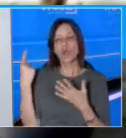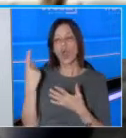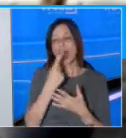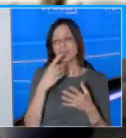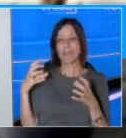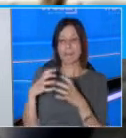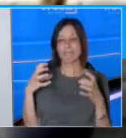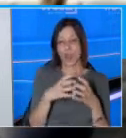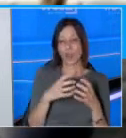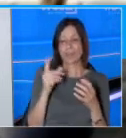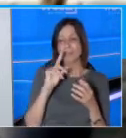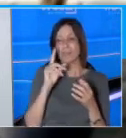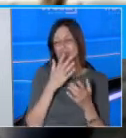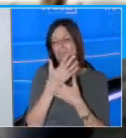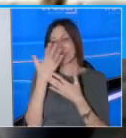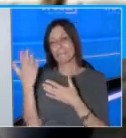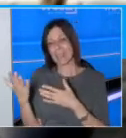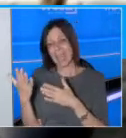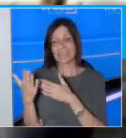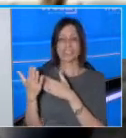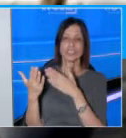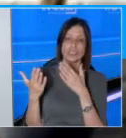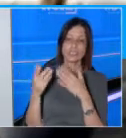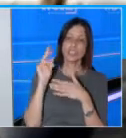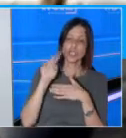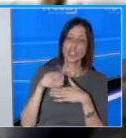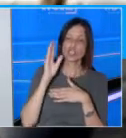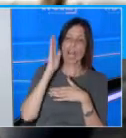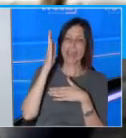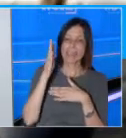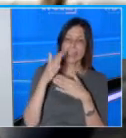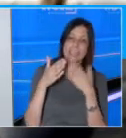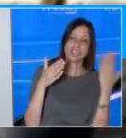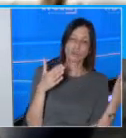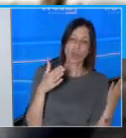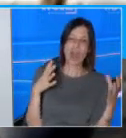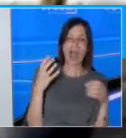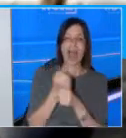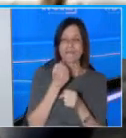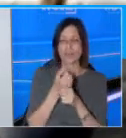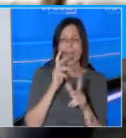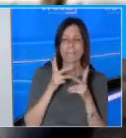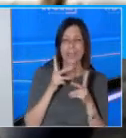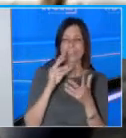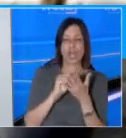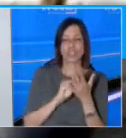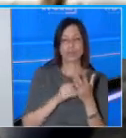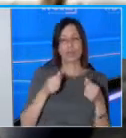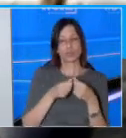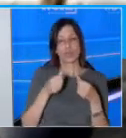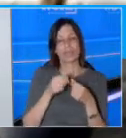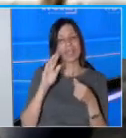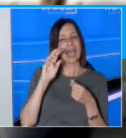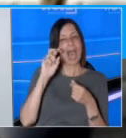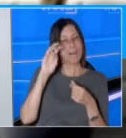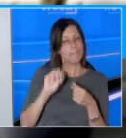המפלגות שהן מימינה שמאלה, כן? סליחה, מיש עתיד שמאלה. כוונה מפלגת העבודה, למרץ, הרשימה משותפת ורע"מ, להבין